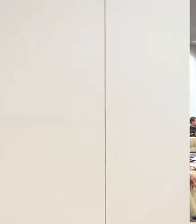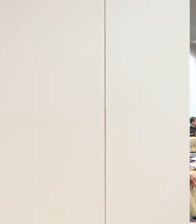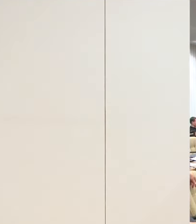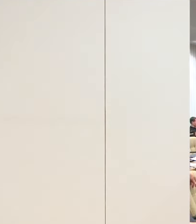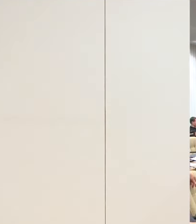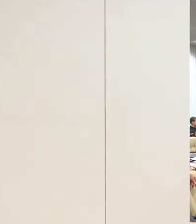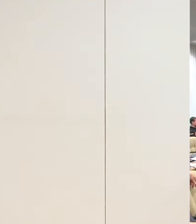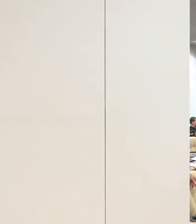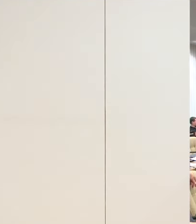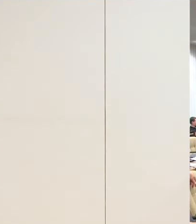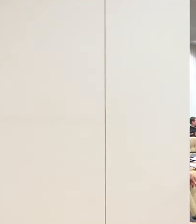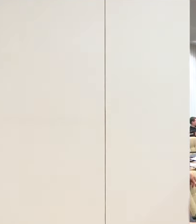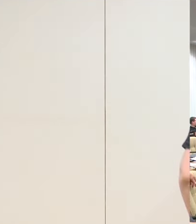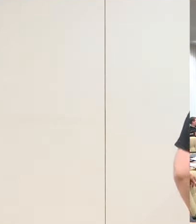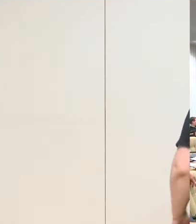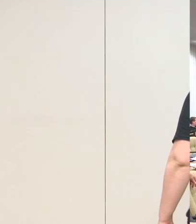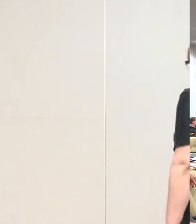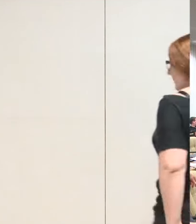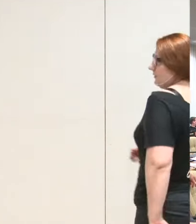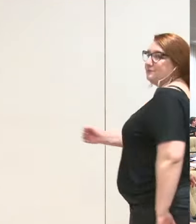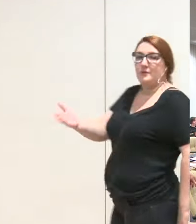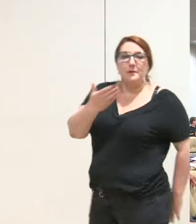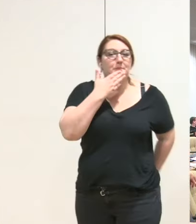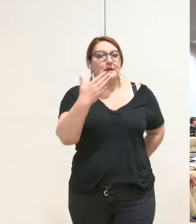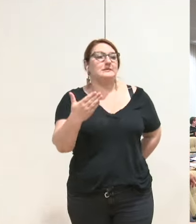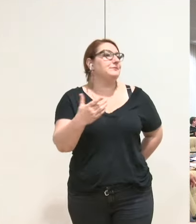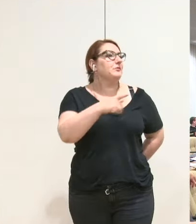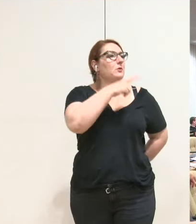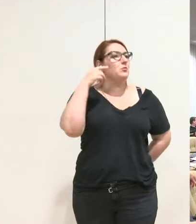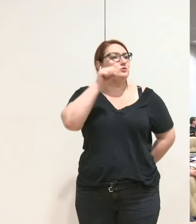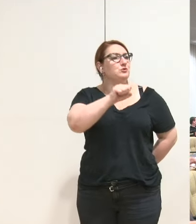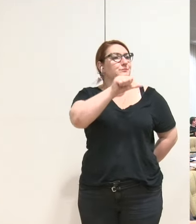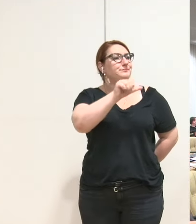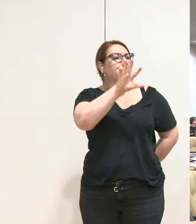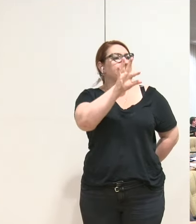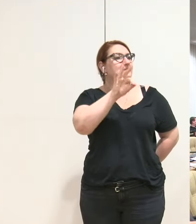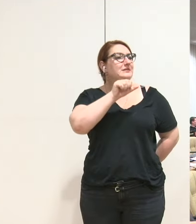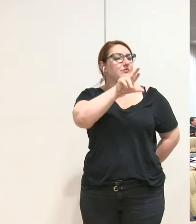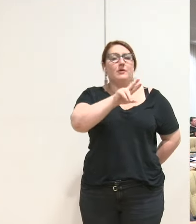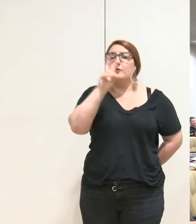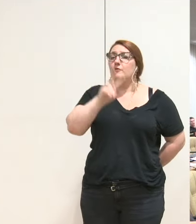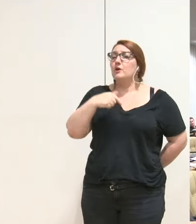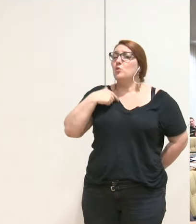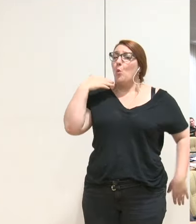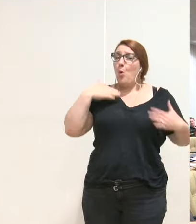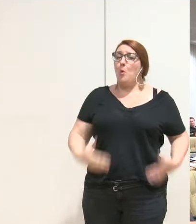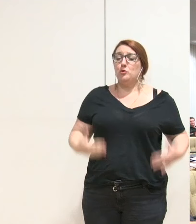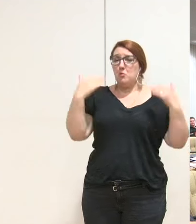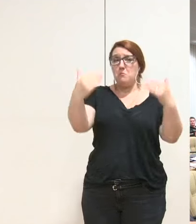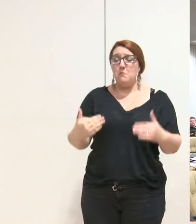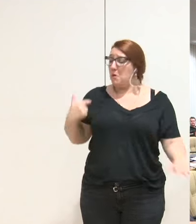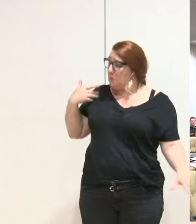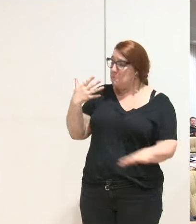oui nous nous ne changerons pas d'attitude par rapport à ce que nous avons fait depuis quelques mois dire que nous pensons